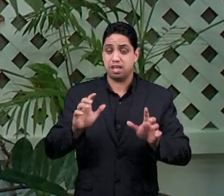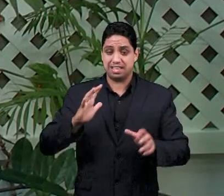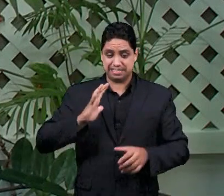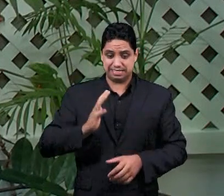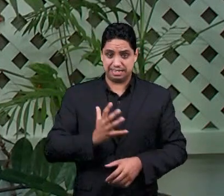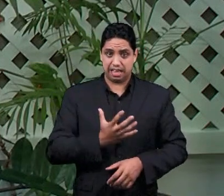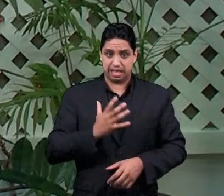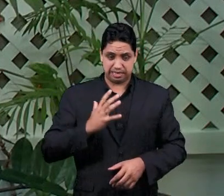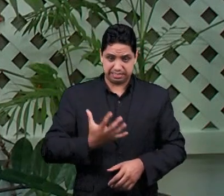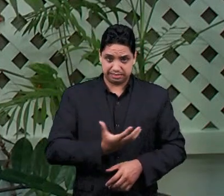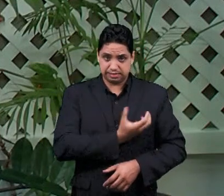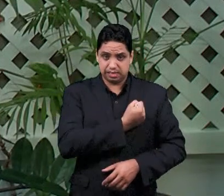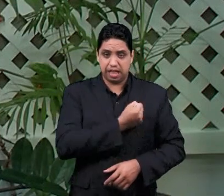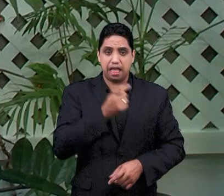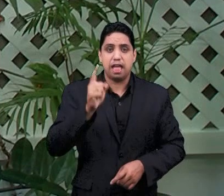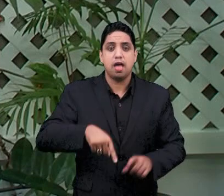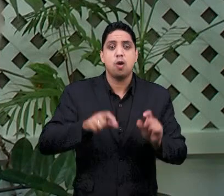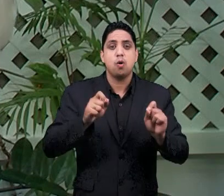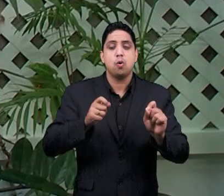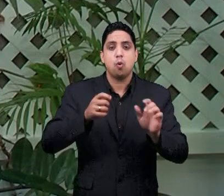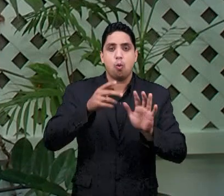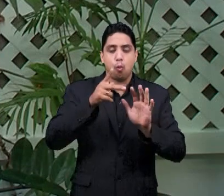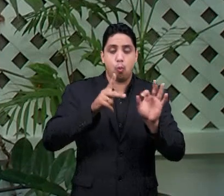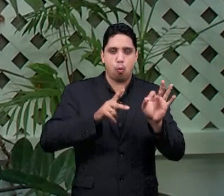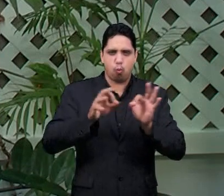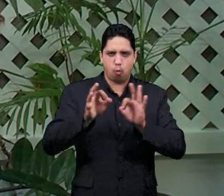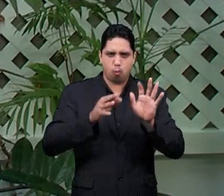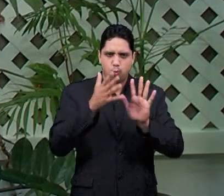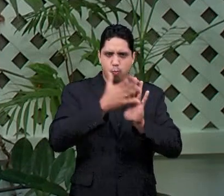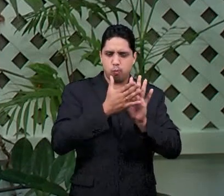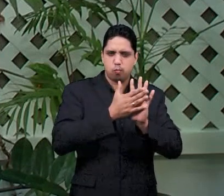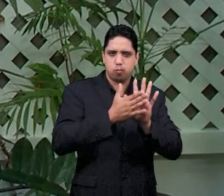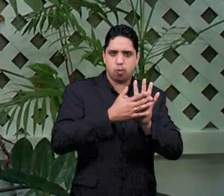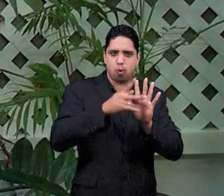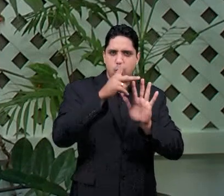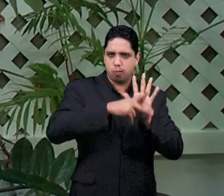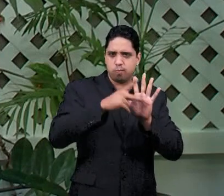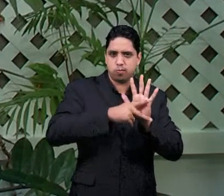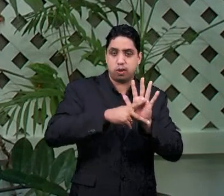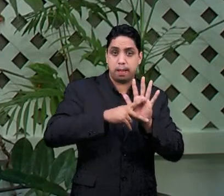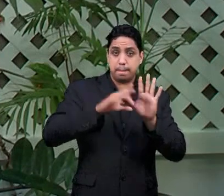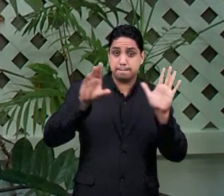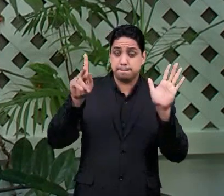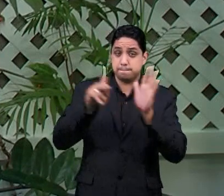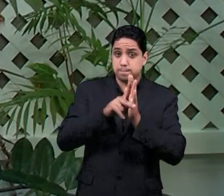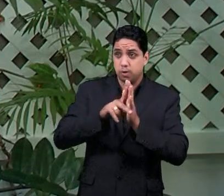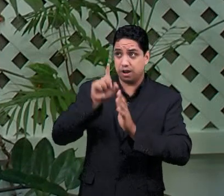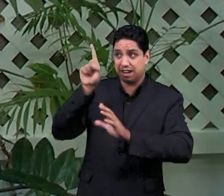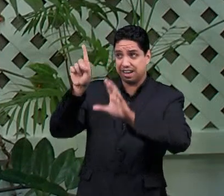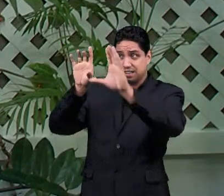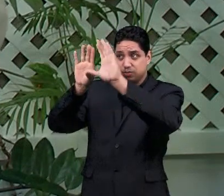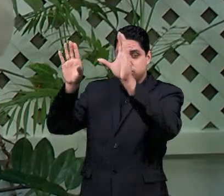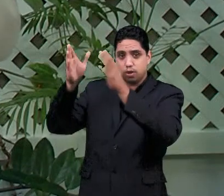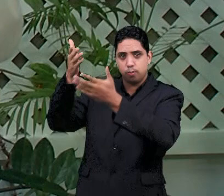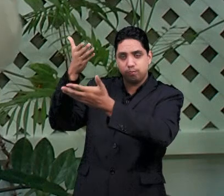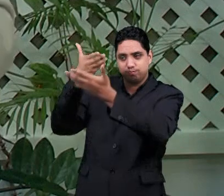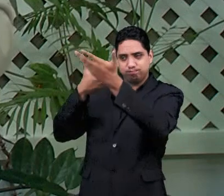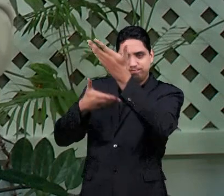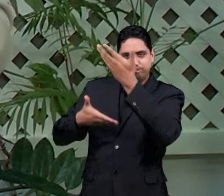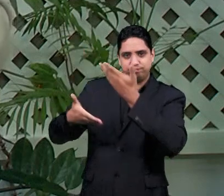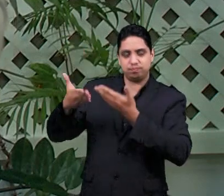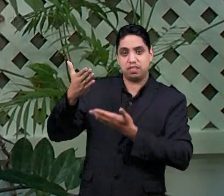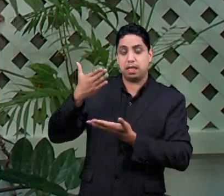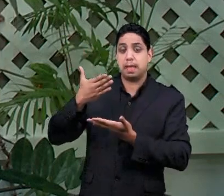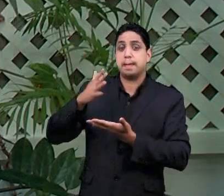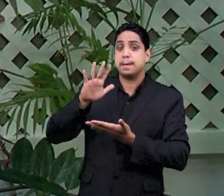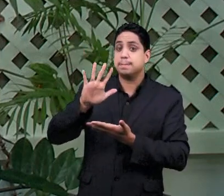salut, c'est un projet qui vient de l'éternité et qui concerne